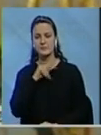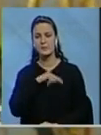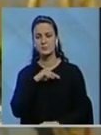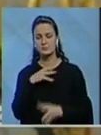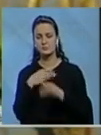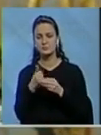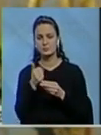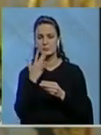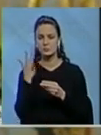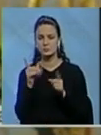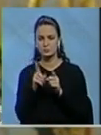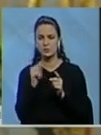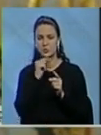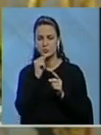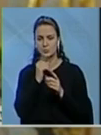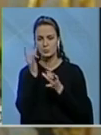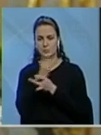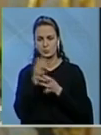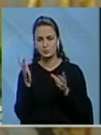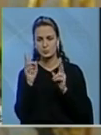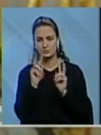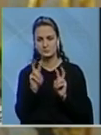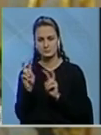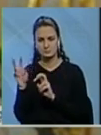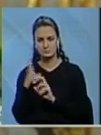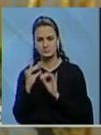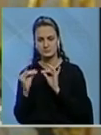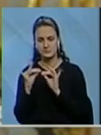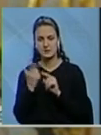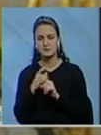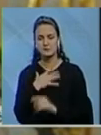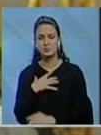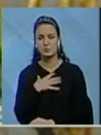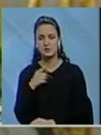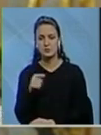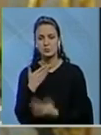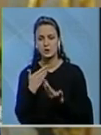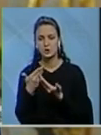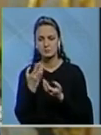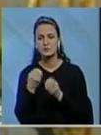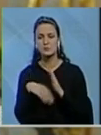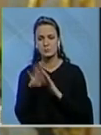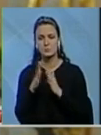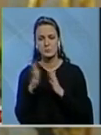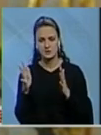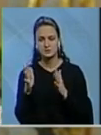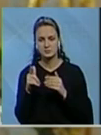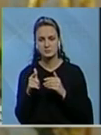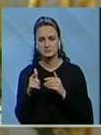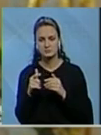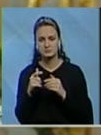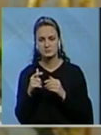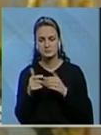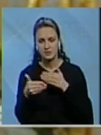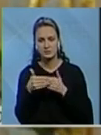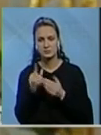როგორც პოლიტიკურ, ასევე ეკონომიკურ და კულტურულ ასპექტებს. აღნიშნეთ, რომ ძალიან მნიშვნელოვანია ამ ურთიერთობების კიდევ უფრო მეტად გაღრმავება.